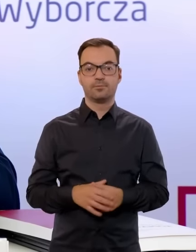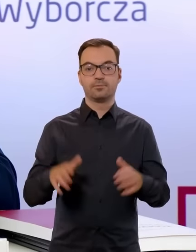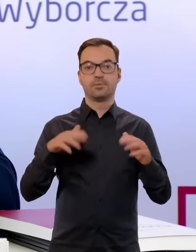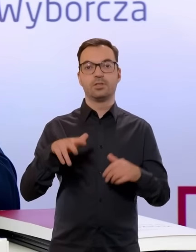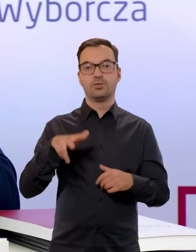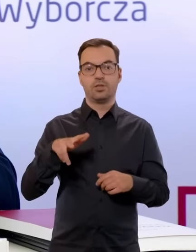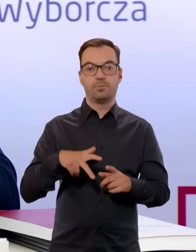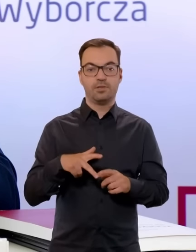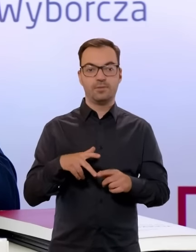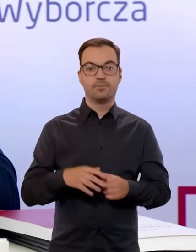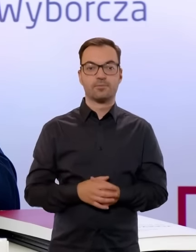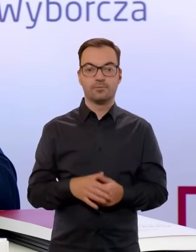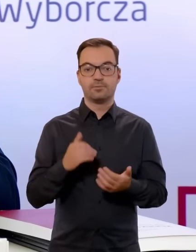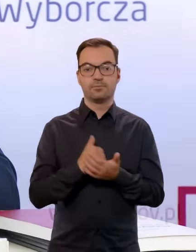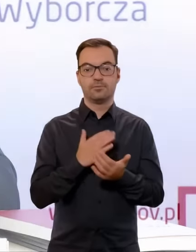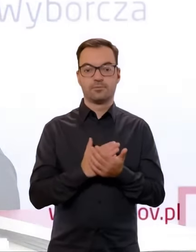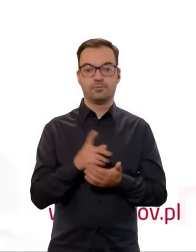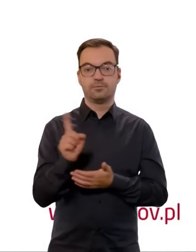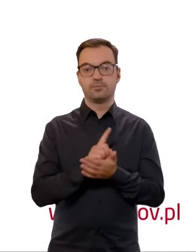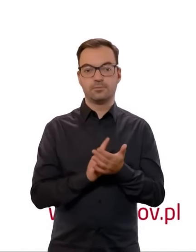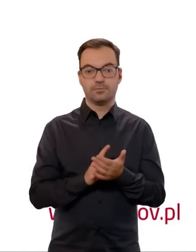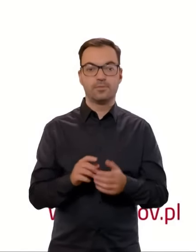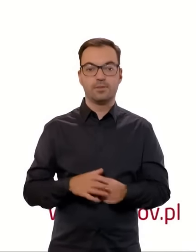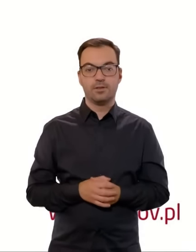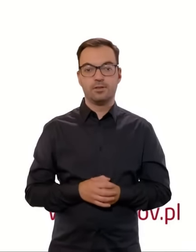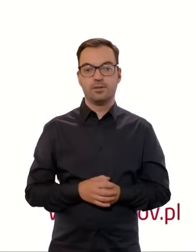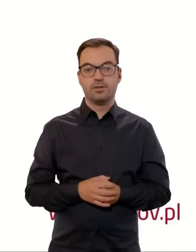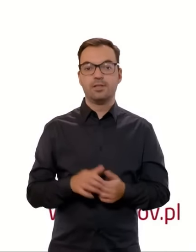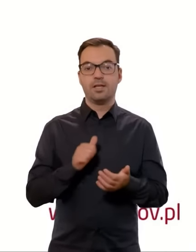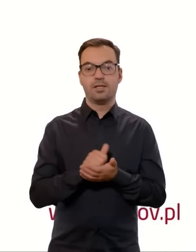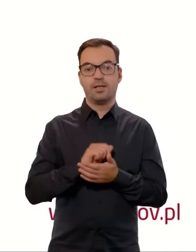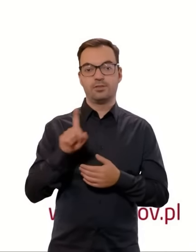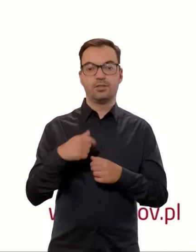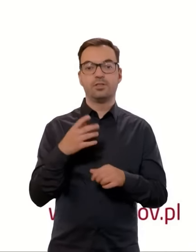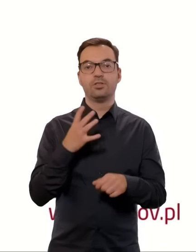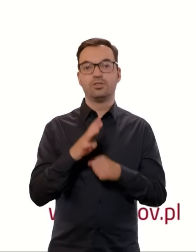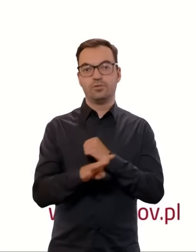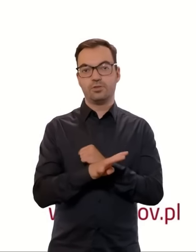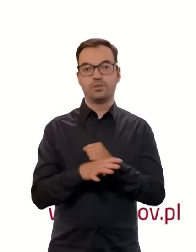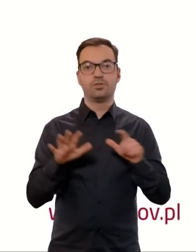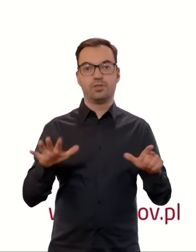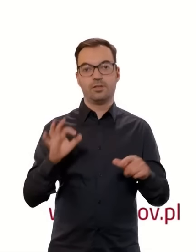11,92% i trzecie miejsce województwo śląskie, frekwencja tylko